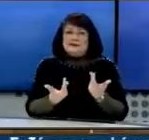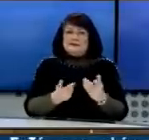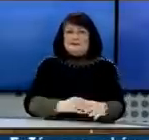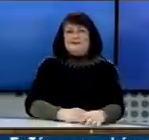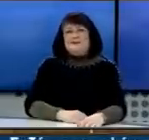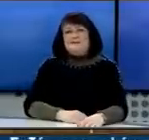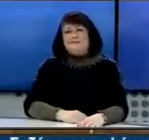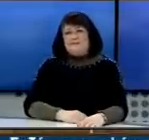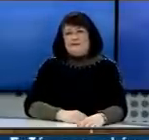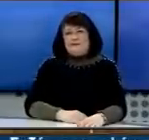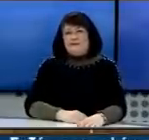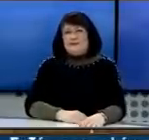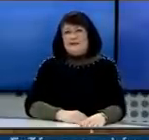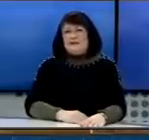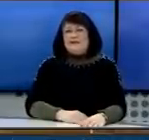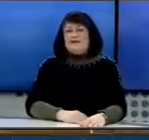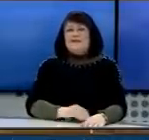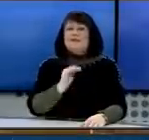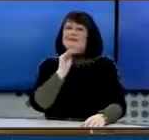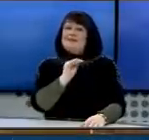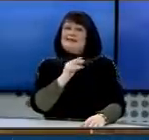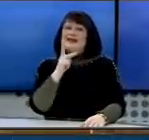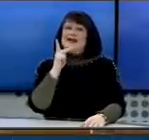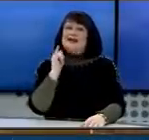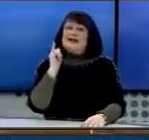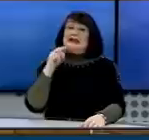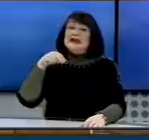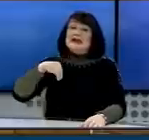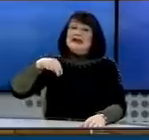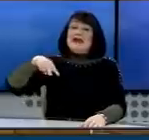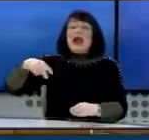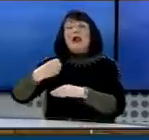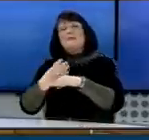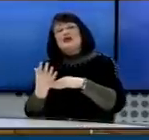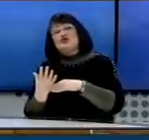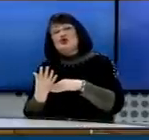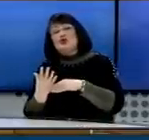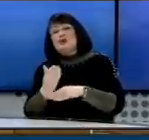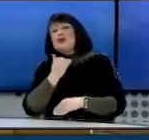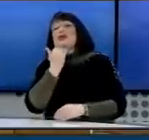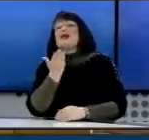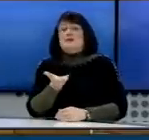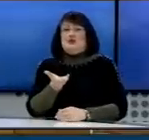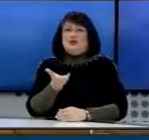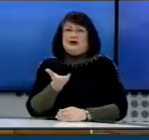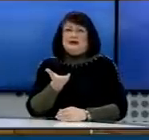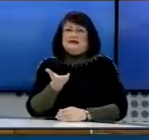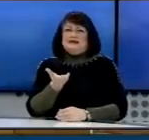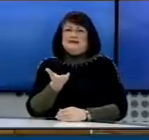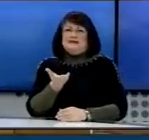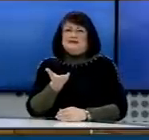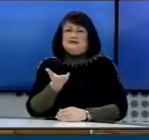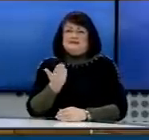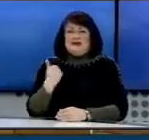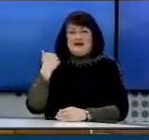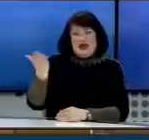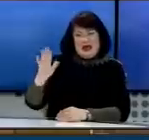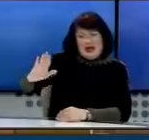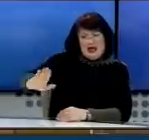θα μπορείτε, κυρίες και κύριοι του κοινάλ ΠΑΣΟΚ, να μείνετε για πολύ στον